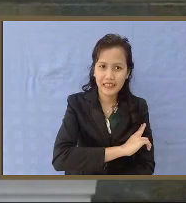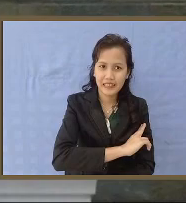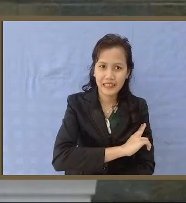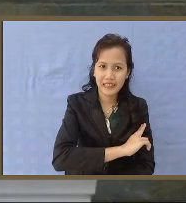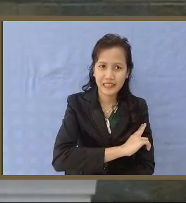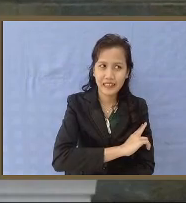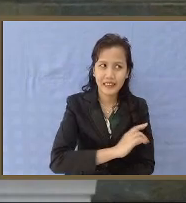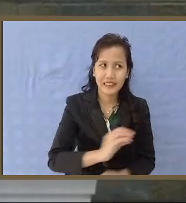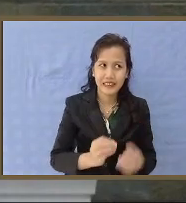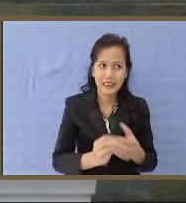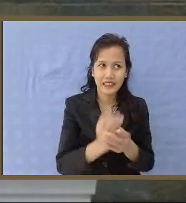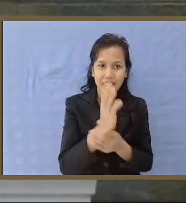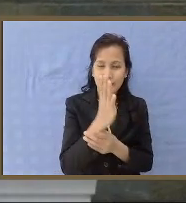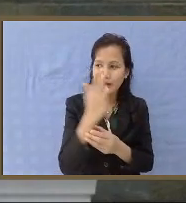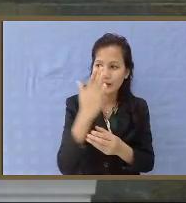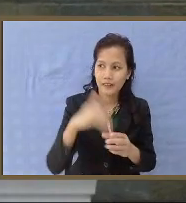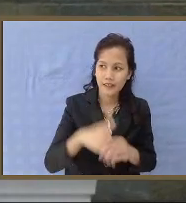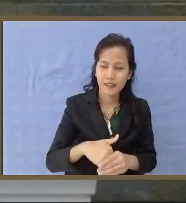Lumalaki sa daycare, mga kapatid.